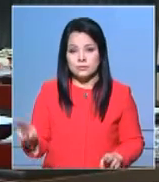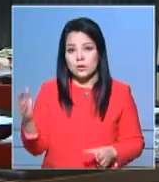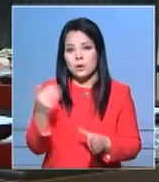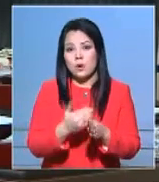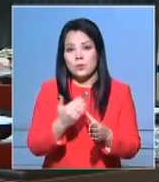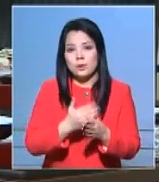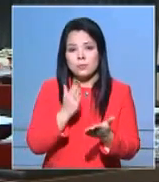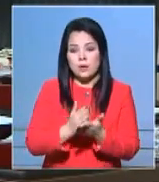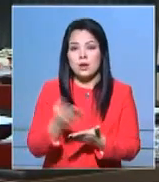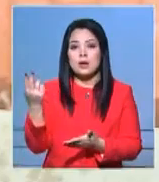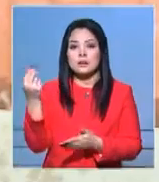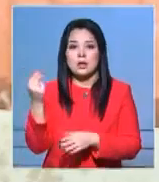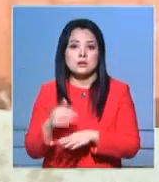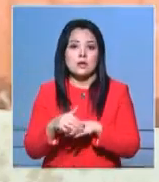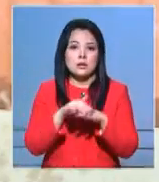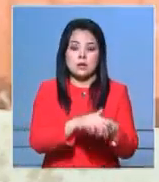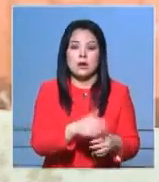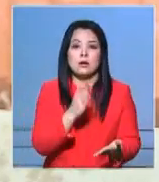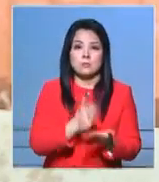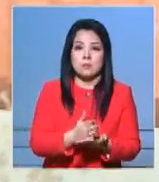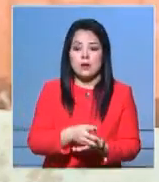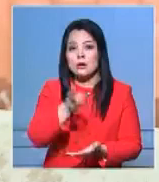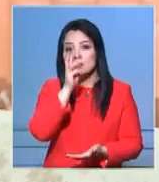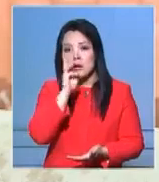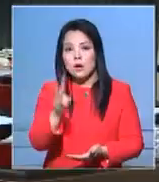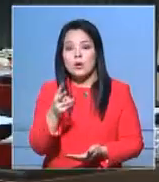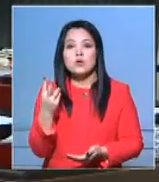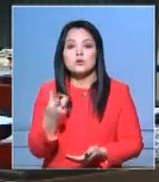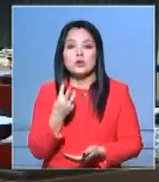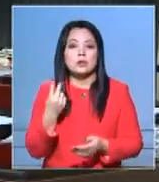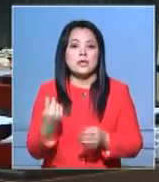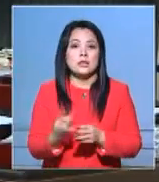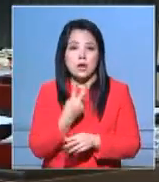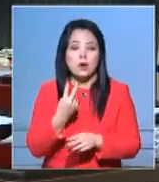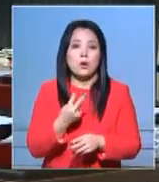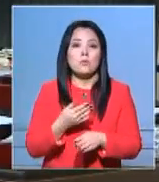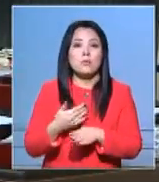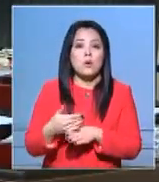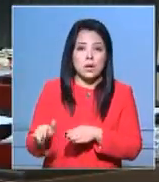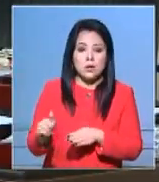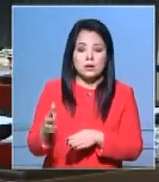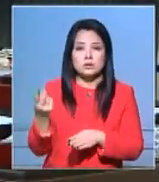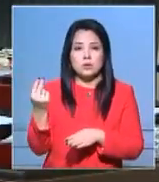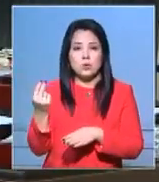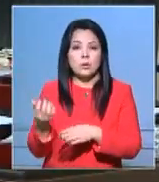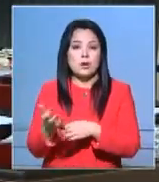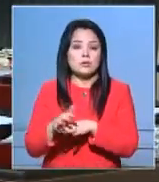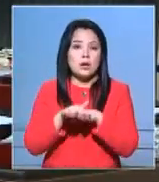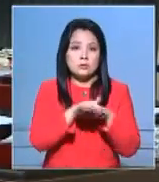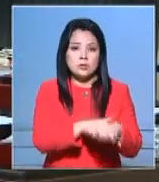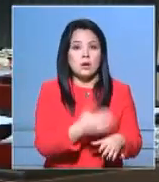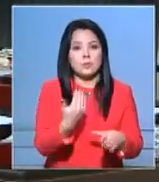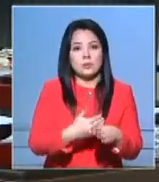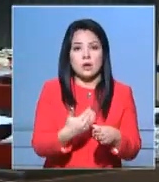көмек бар, субсидиялар бар. Ол жалақының үштен екі бөлігі біз